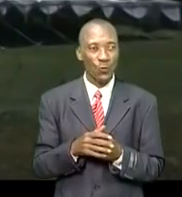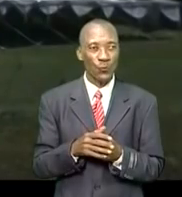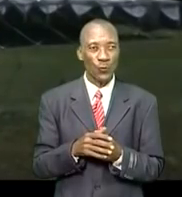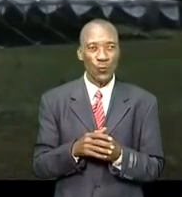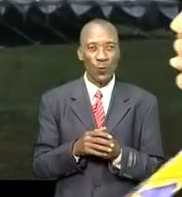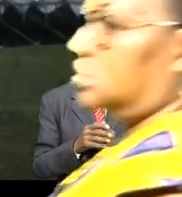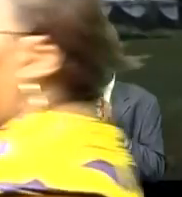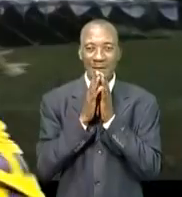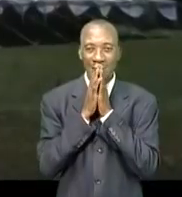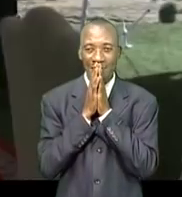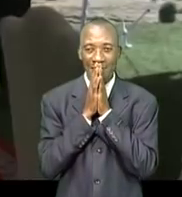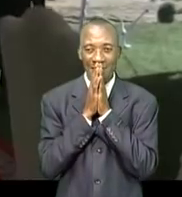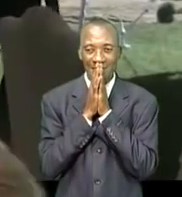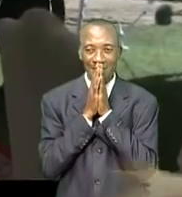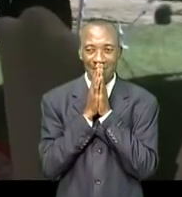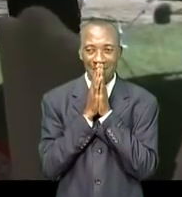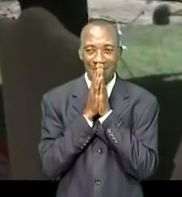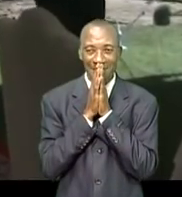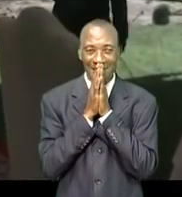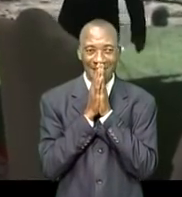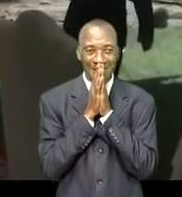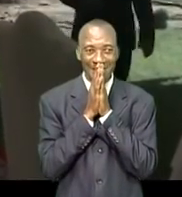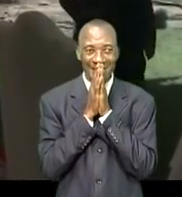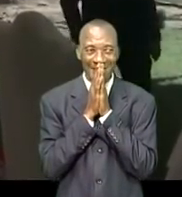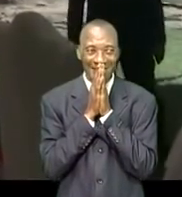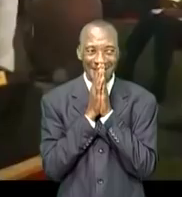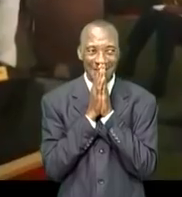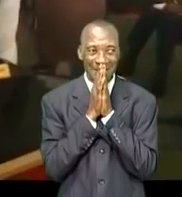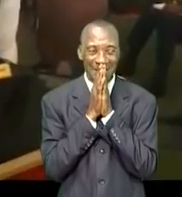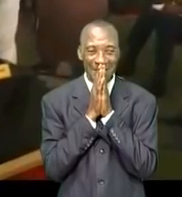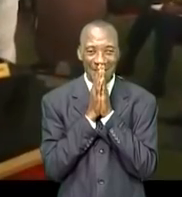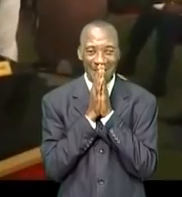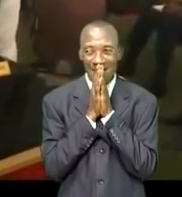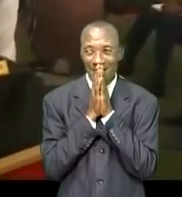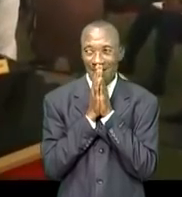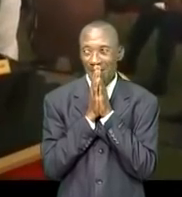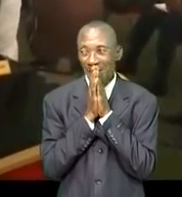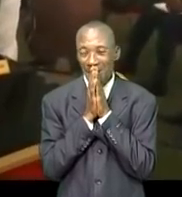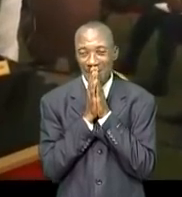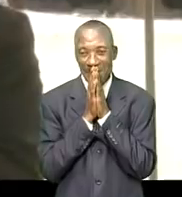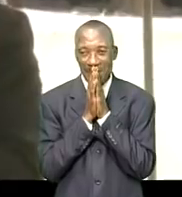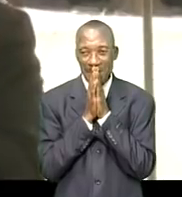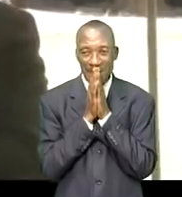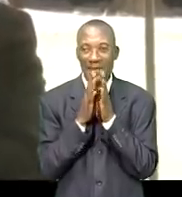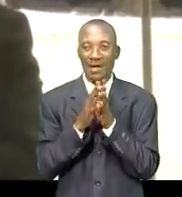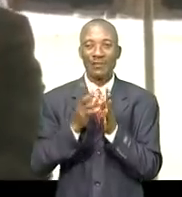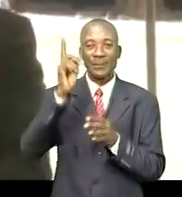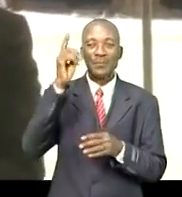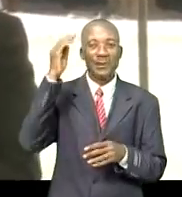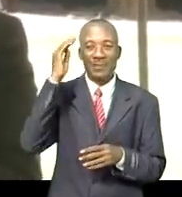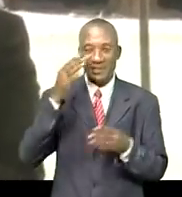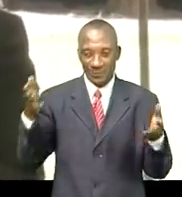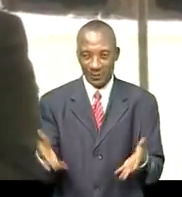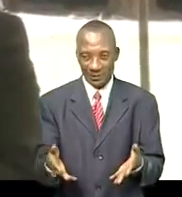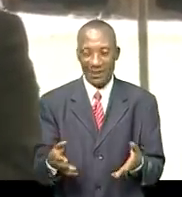Tshilombo, a réuni ce jeudi le Conseil provincial de sécurité. En présence du Premier ministre Jean-Michel Sama Lukonde,